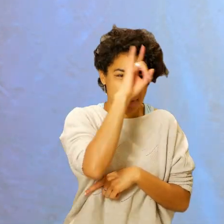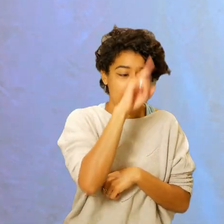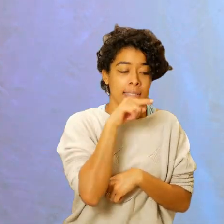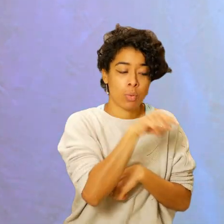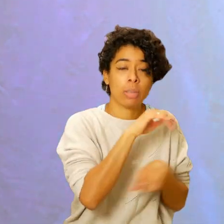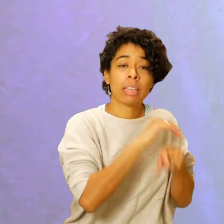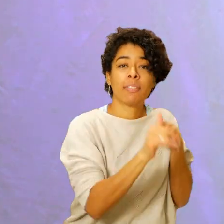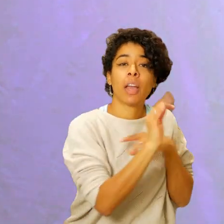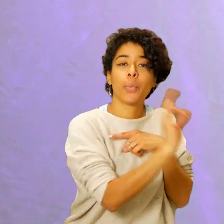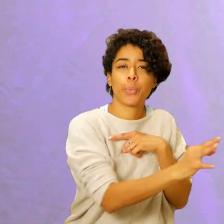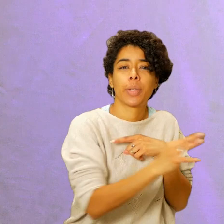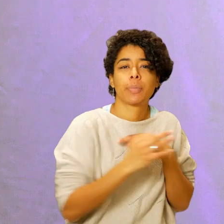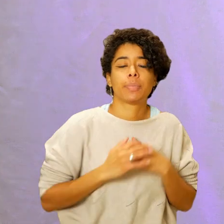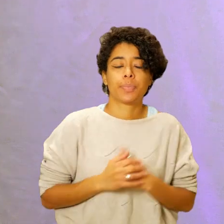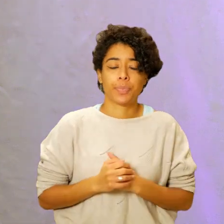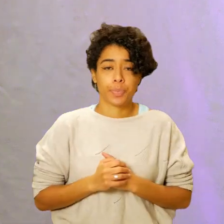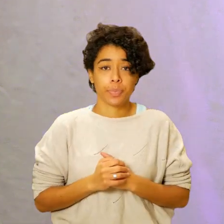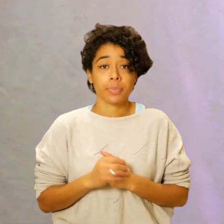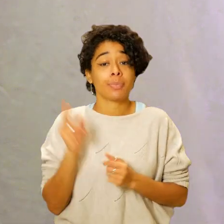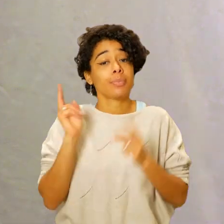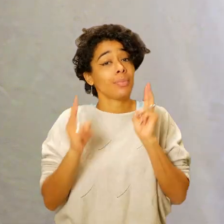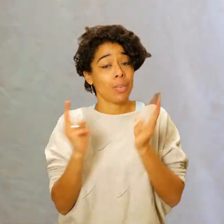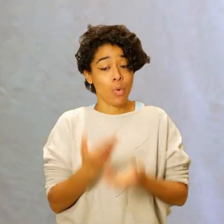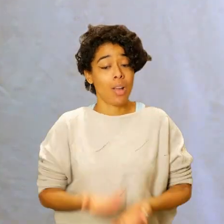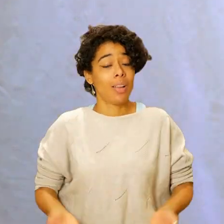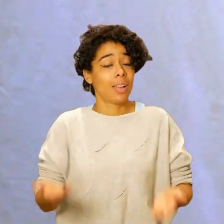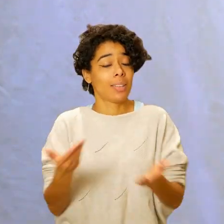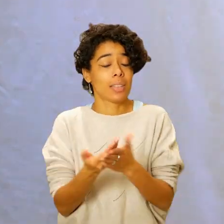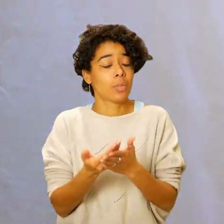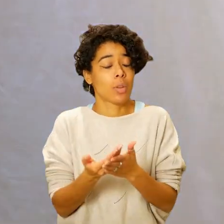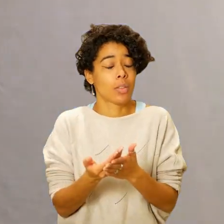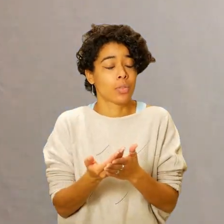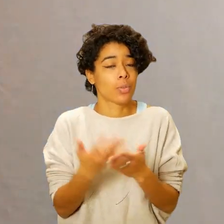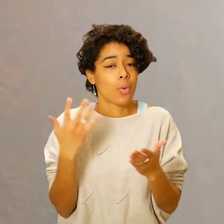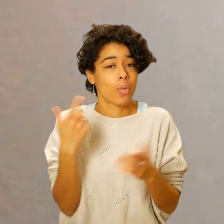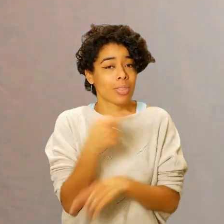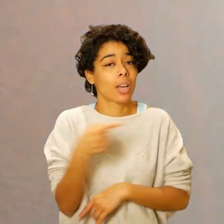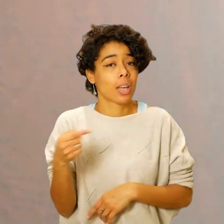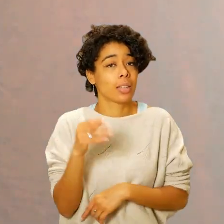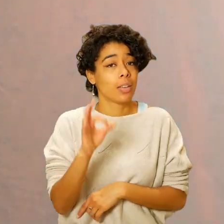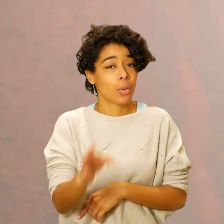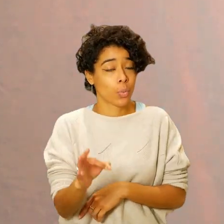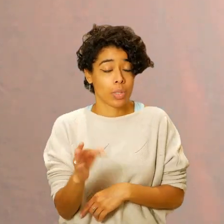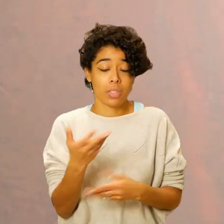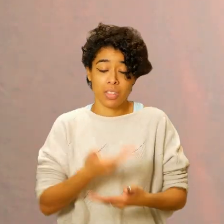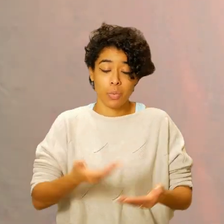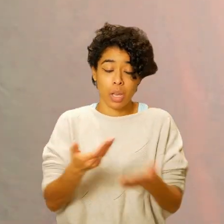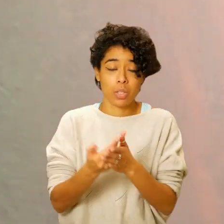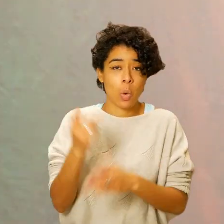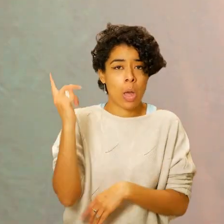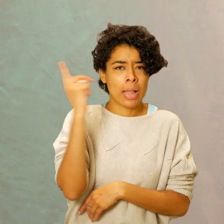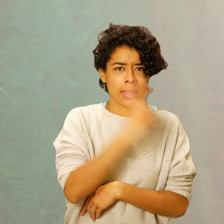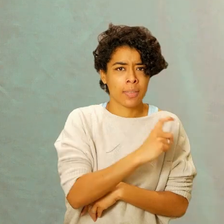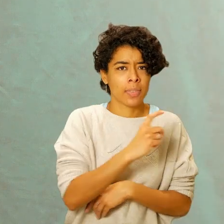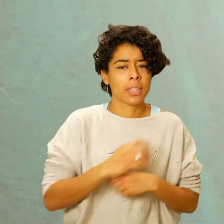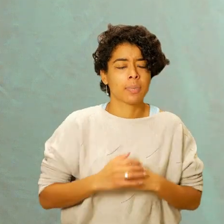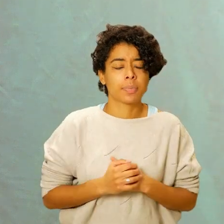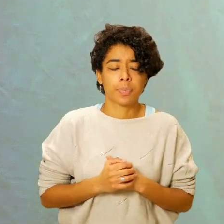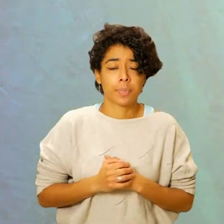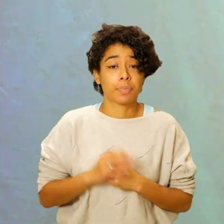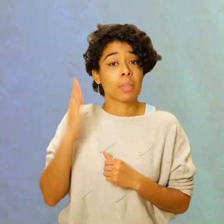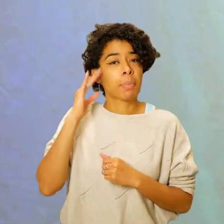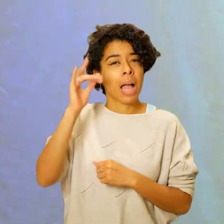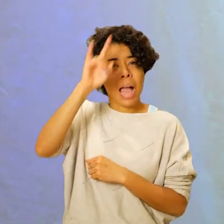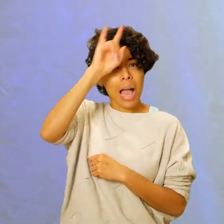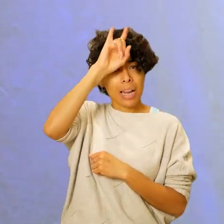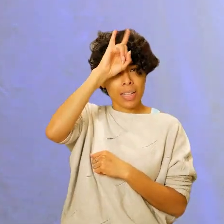Alors j'aimerais te dire que parfois on passe par ce genre d'expérience négative, difficile, que l'adversaire est là, lui,